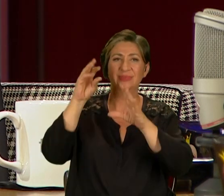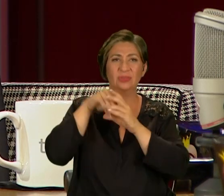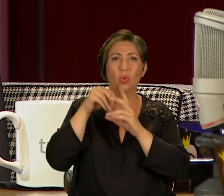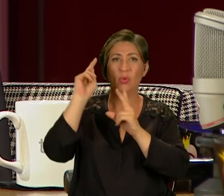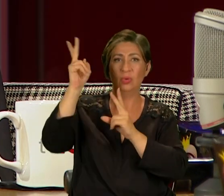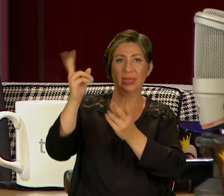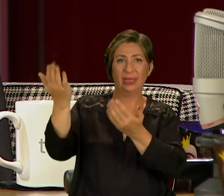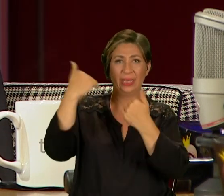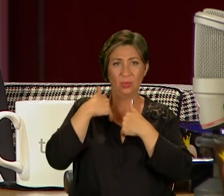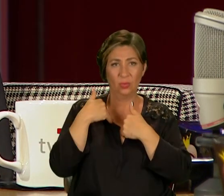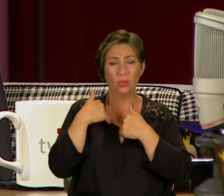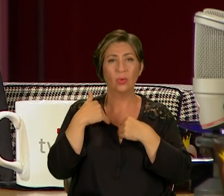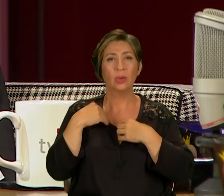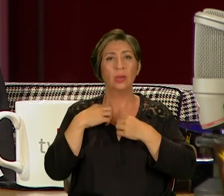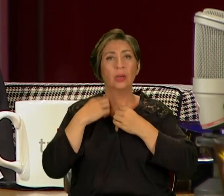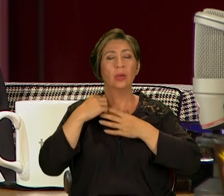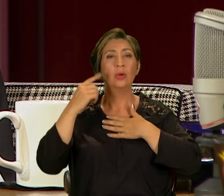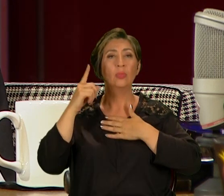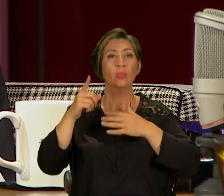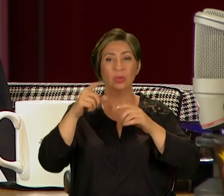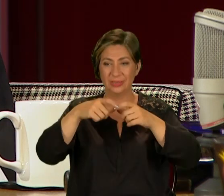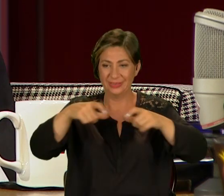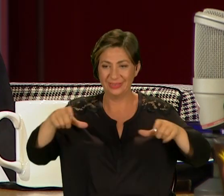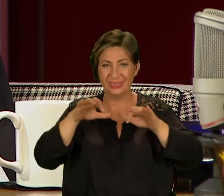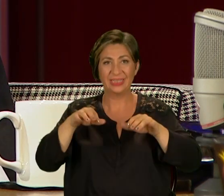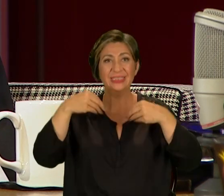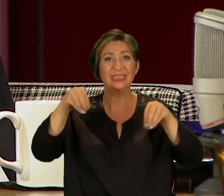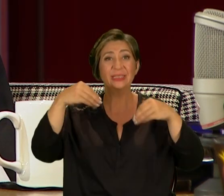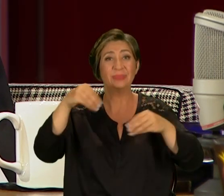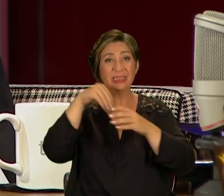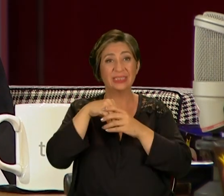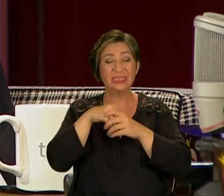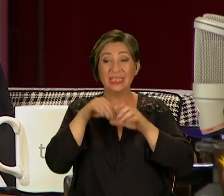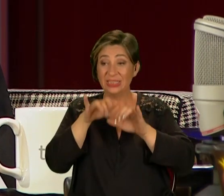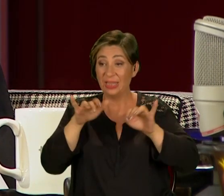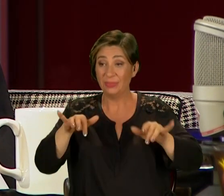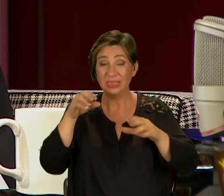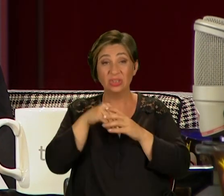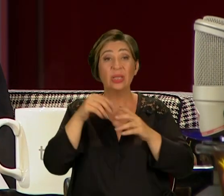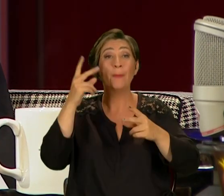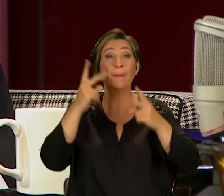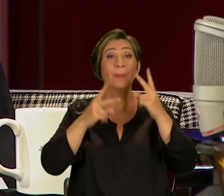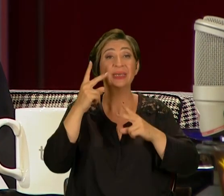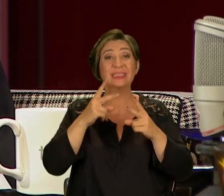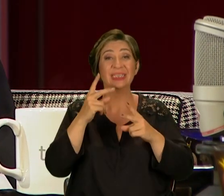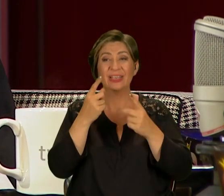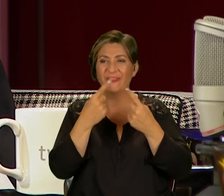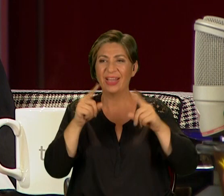oradan geliyor. Bu keyboardların burada satılabilmesi için, çalınabilmesi için bazı türkü